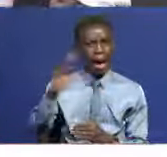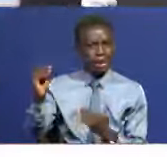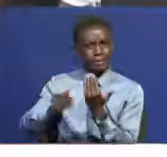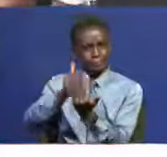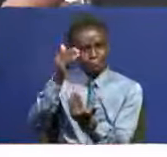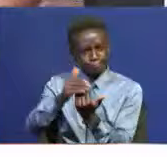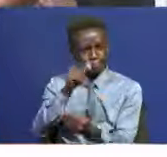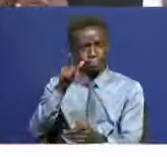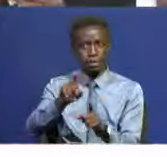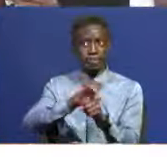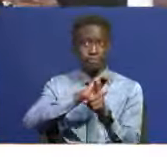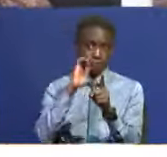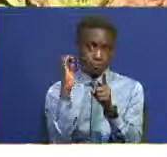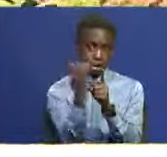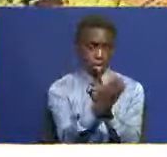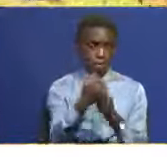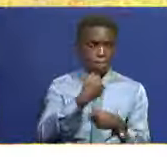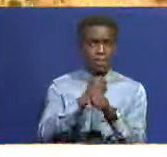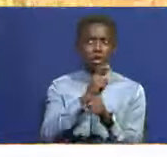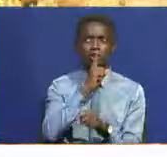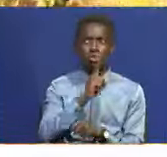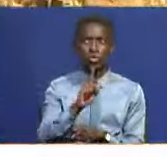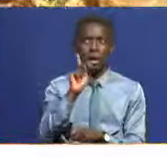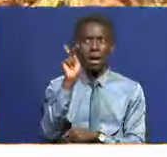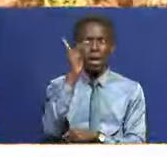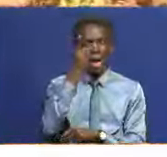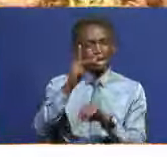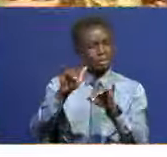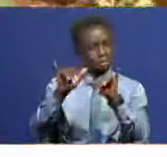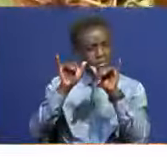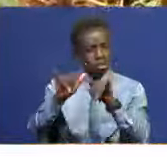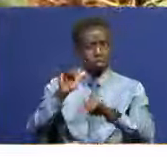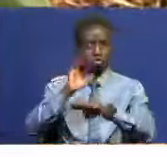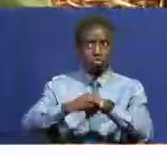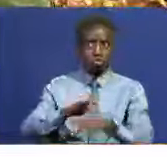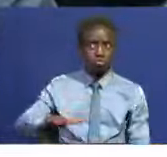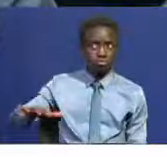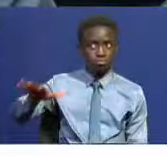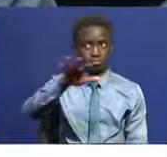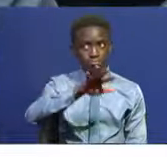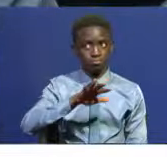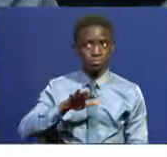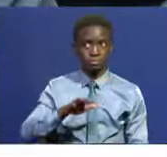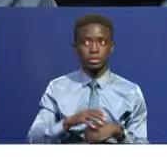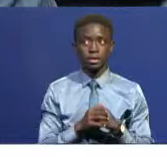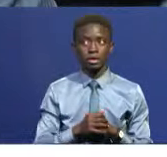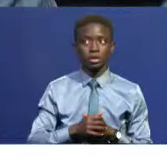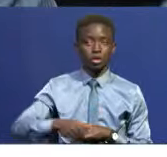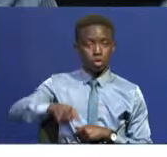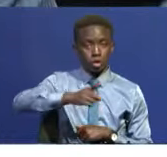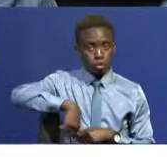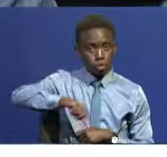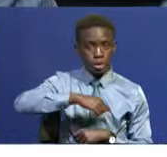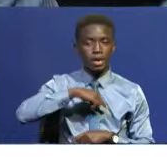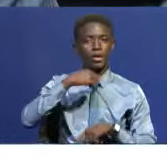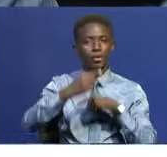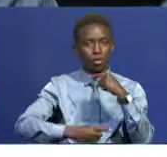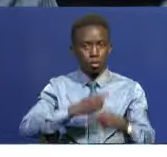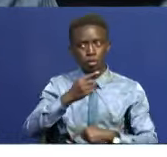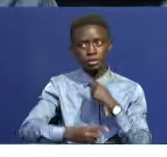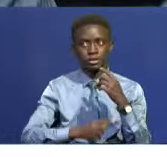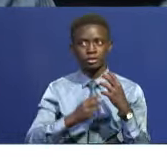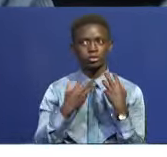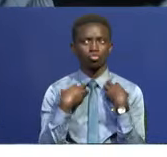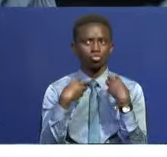Kenya inasalia kwenye mkondo bora na kudumisha desturi ya uhifadhi wa mazingira. We will continue to strengthen our